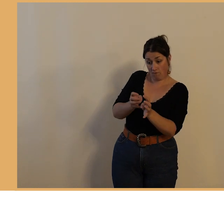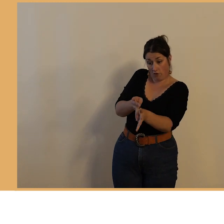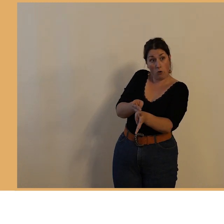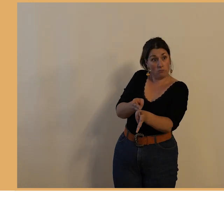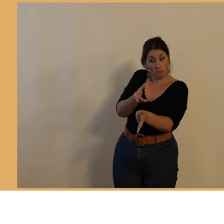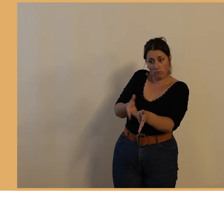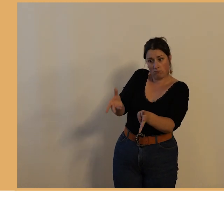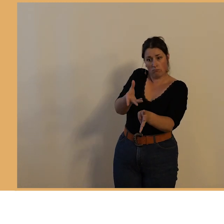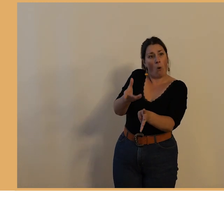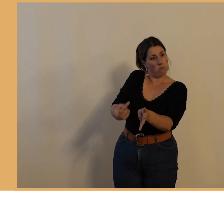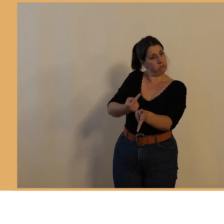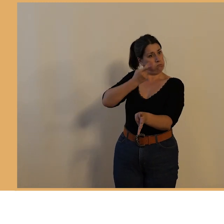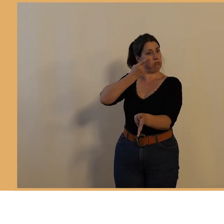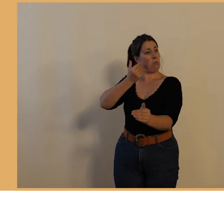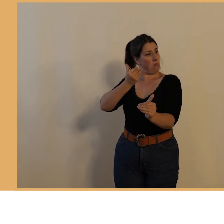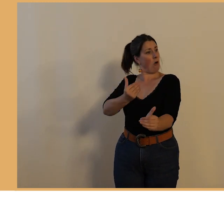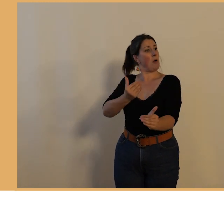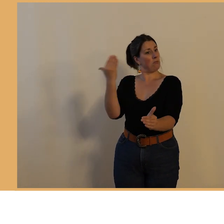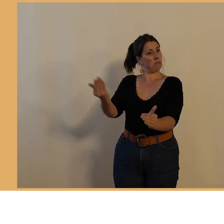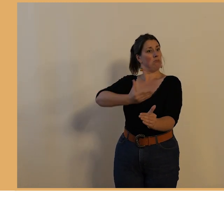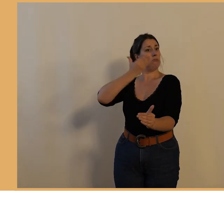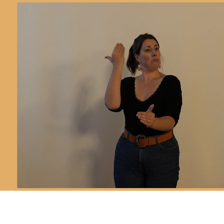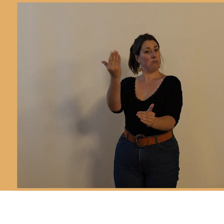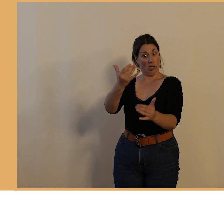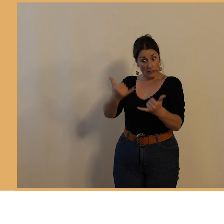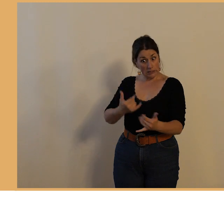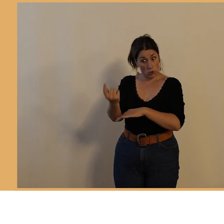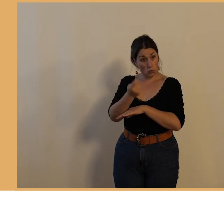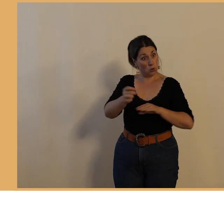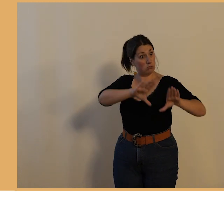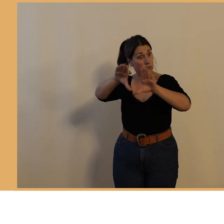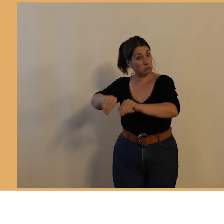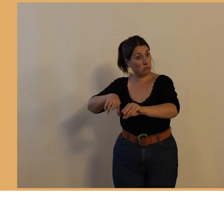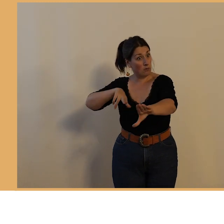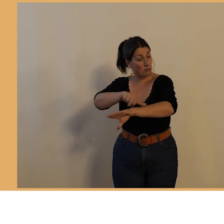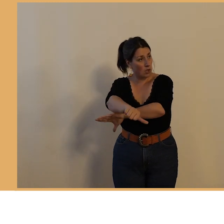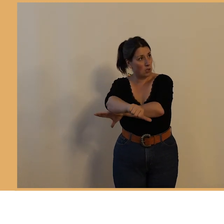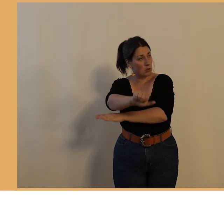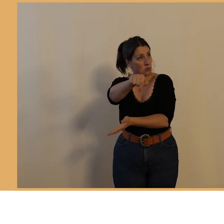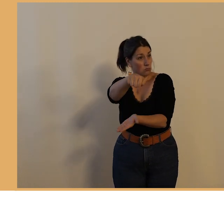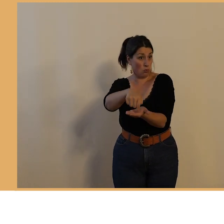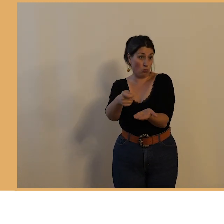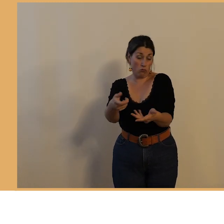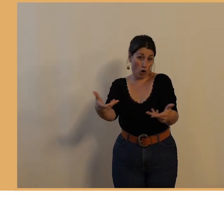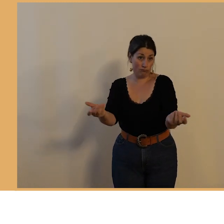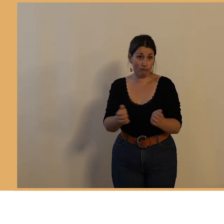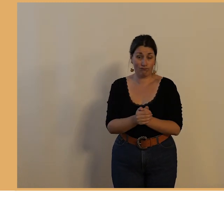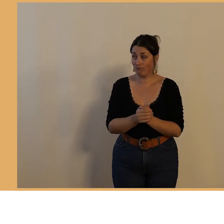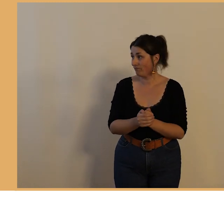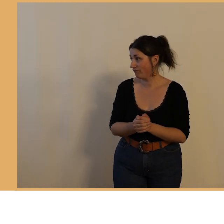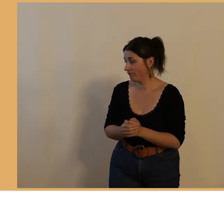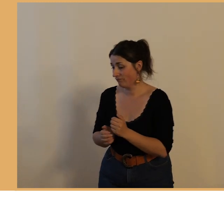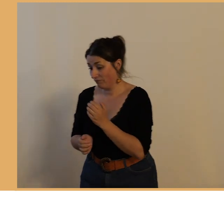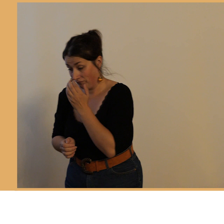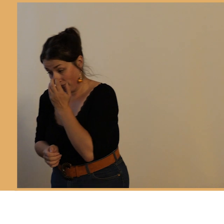de haut de gamme les plus prestigieux en France qui se situera donc à tour le